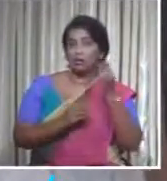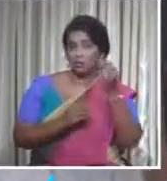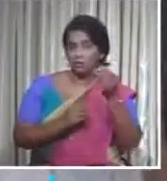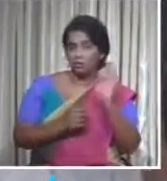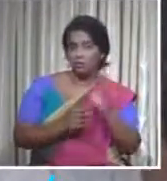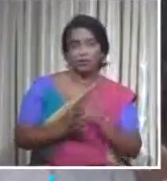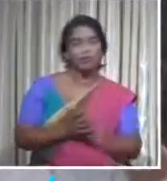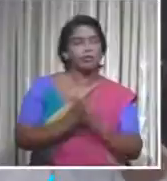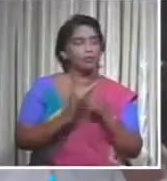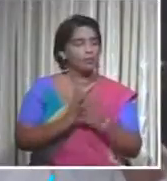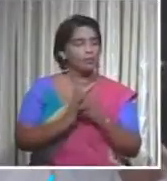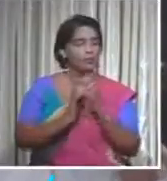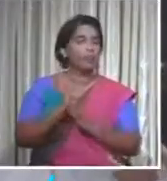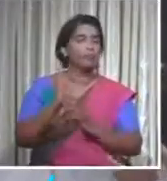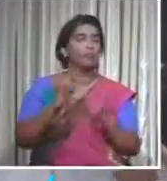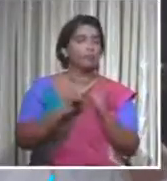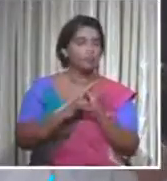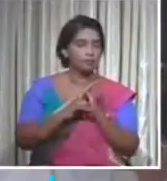अमचरवे